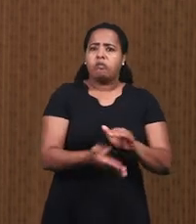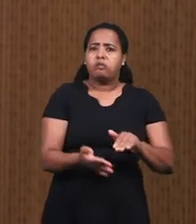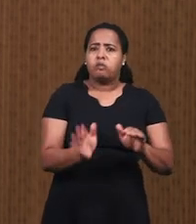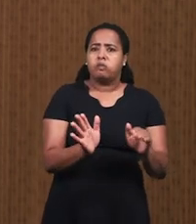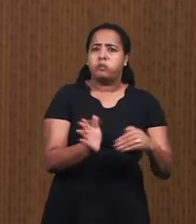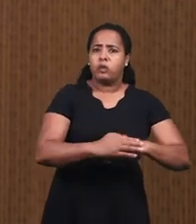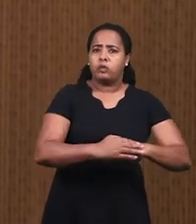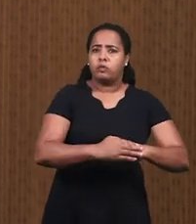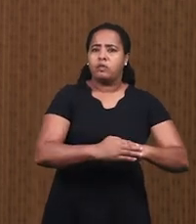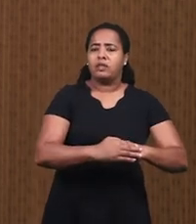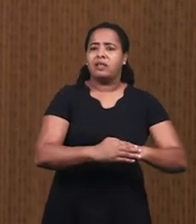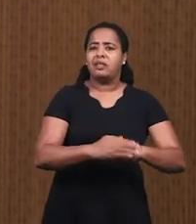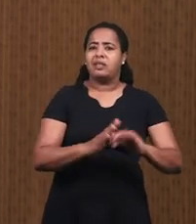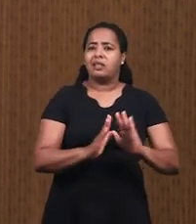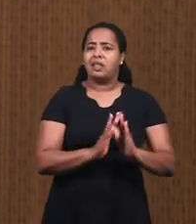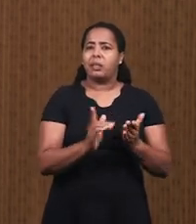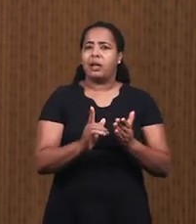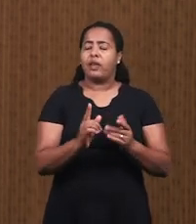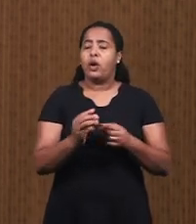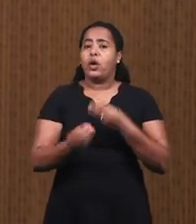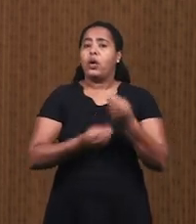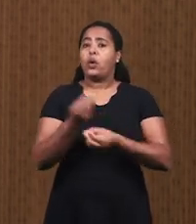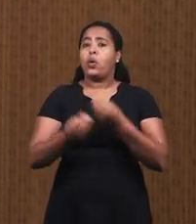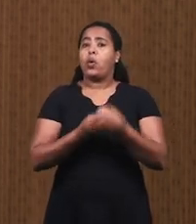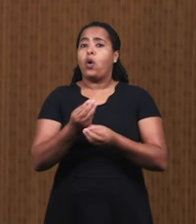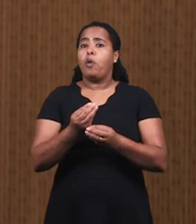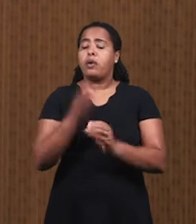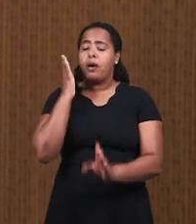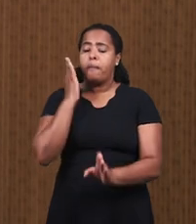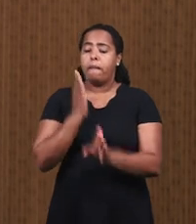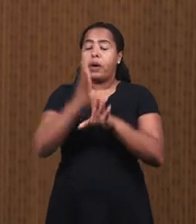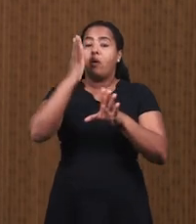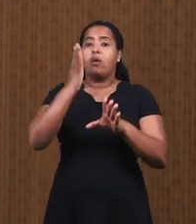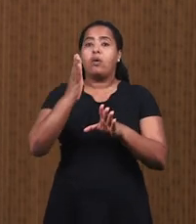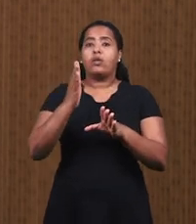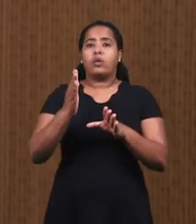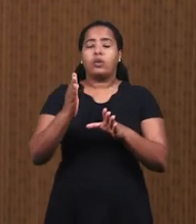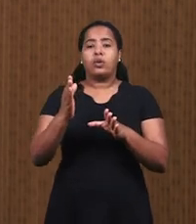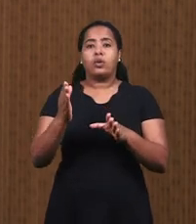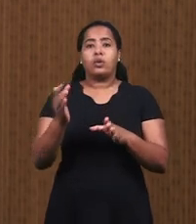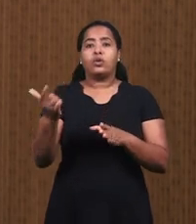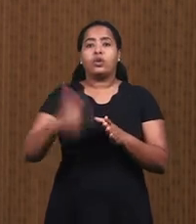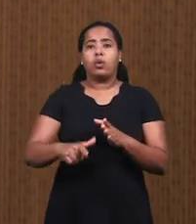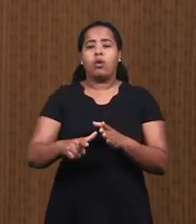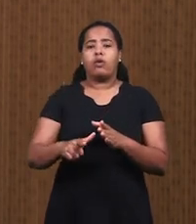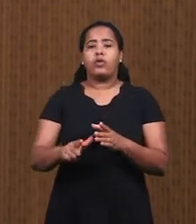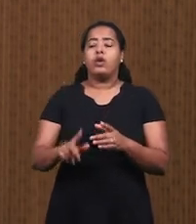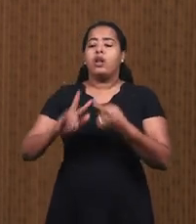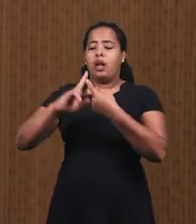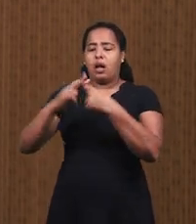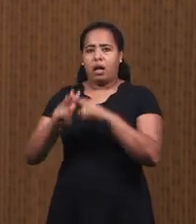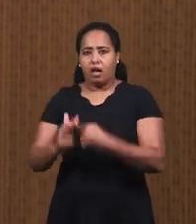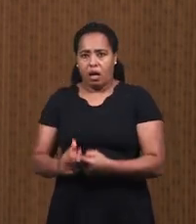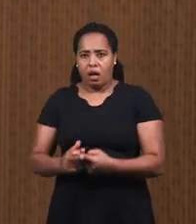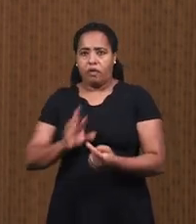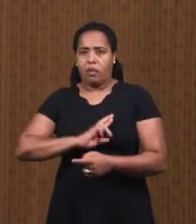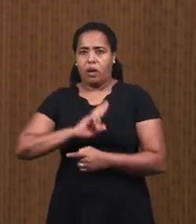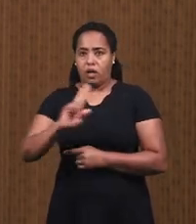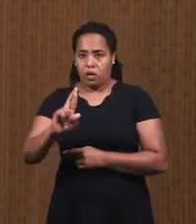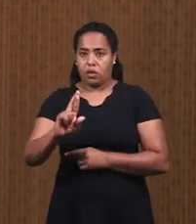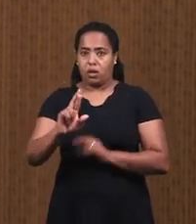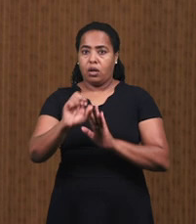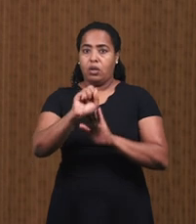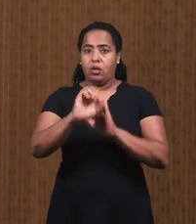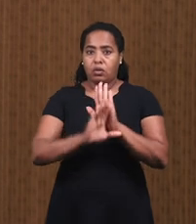Слово. Слово было скрыто от простого народа. И Слово было открыто во время реформации.